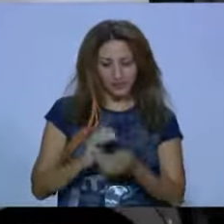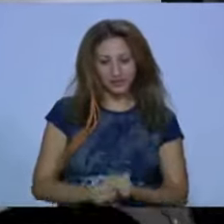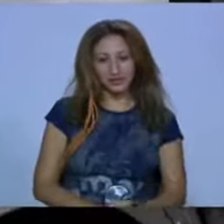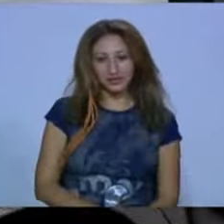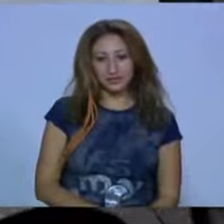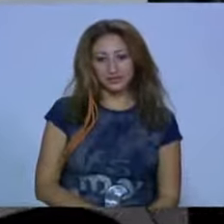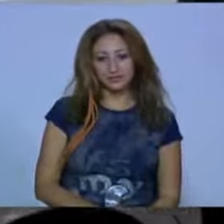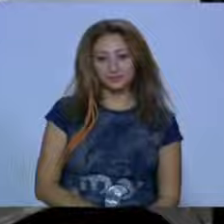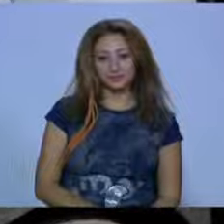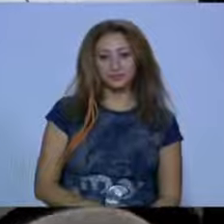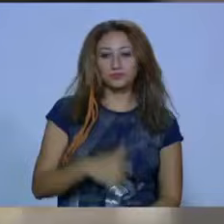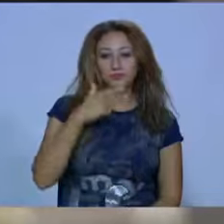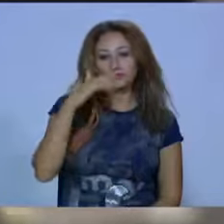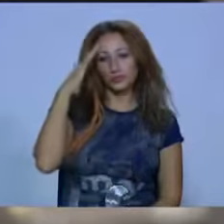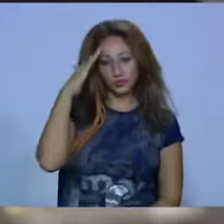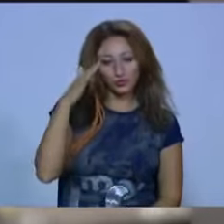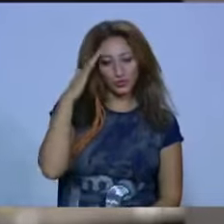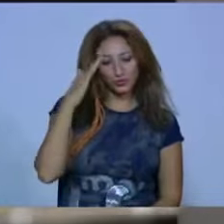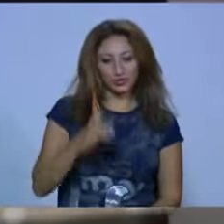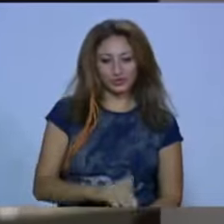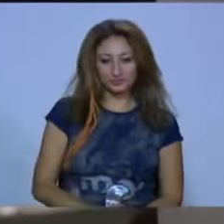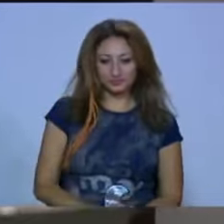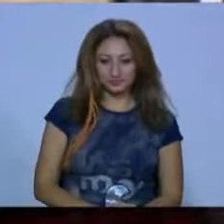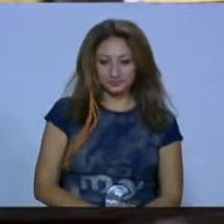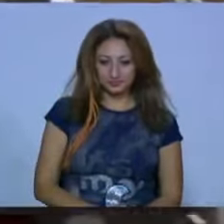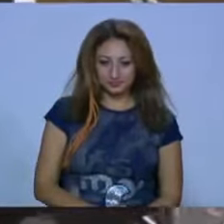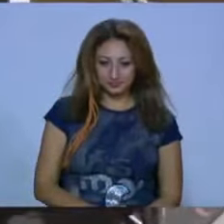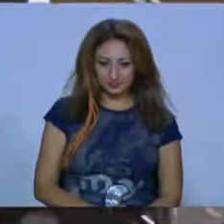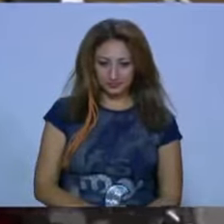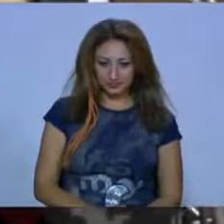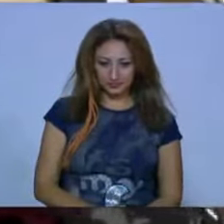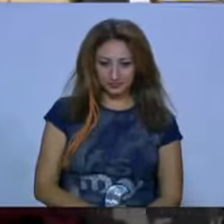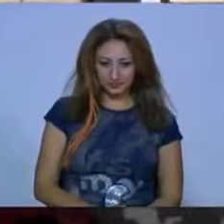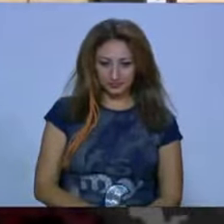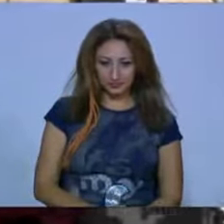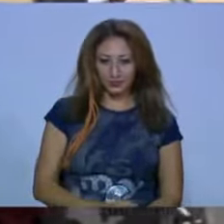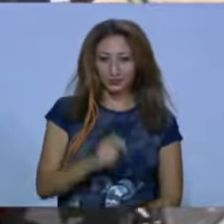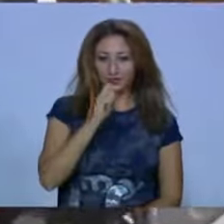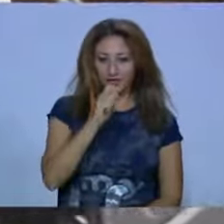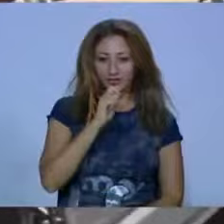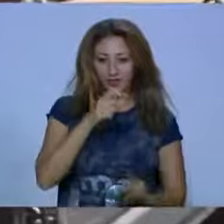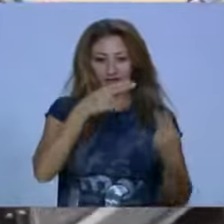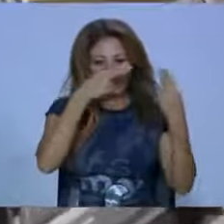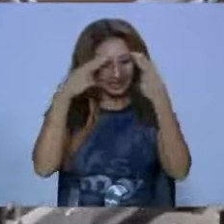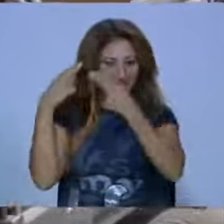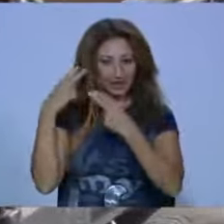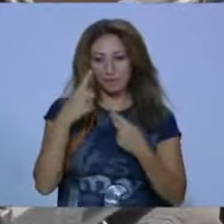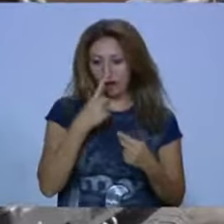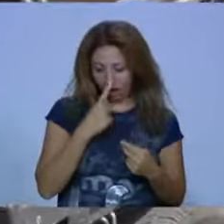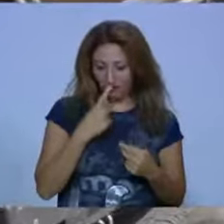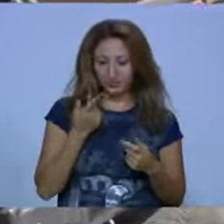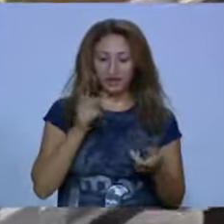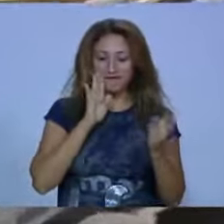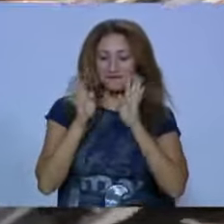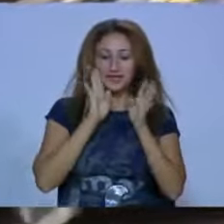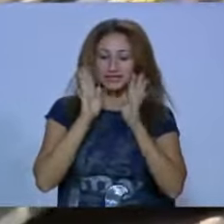يبارك، ما تحرمش من حضرتك ابدا. الله يخليك. زي ما قلت لحضراتكم احنا في هذه فقره احلامك اوامر، بتتصلوا على صفحه البرنامج